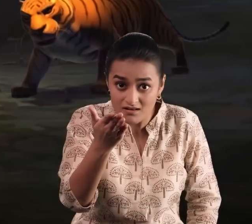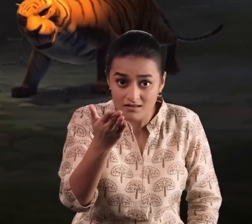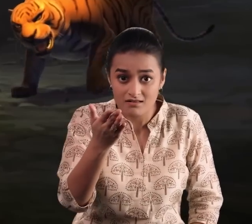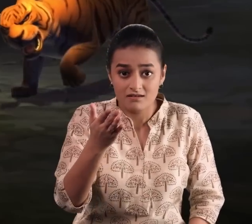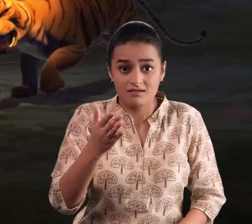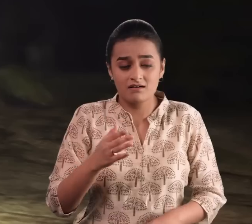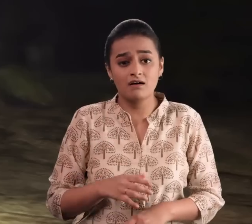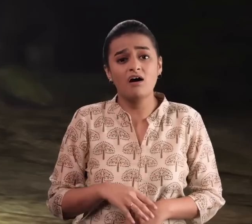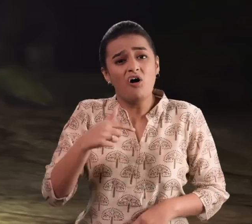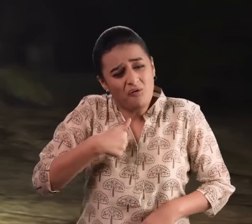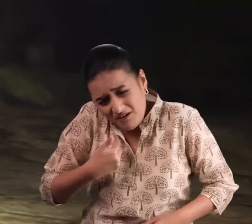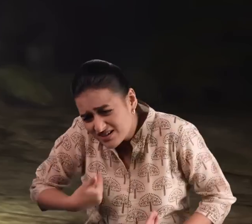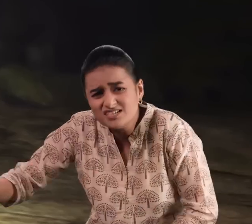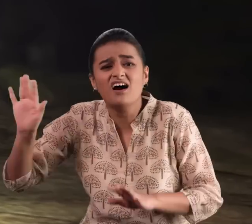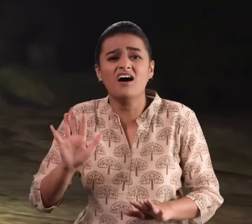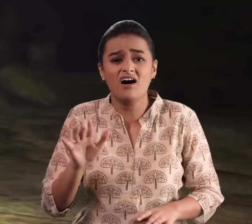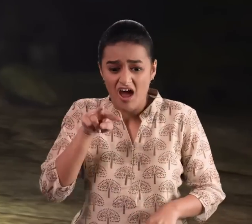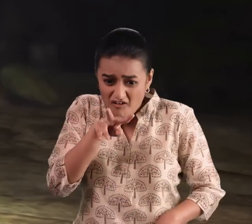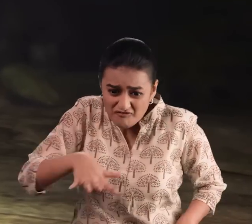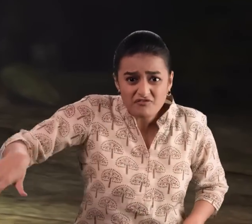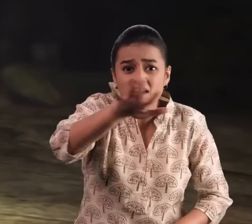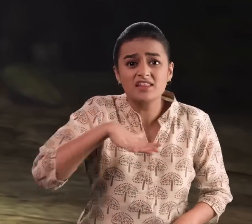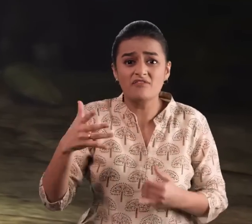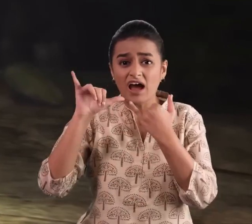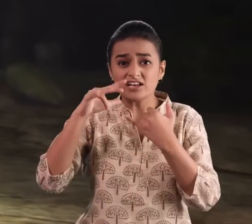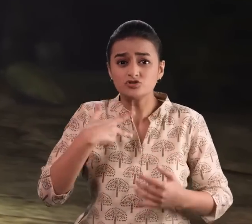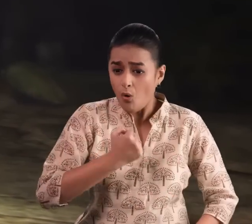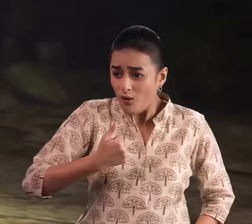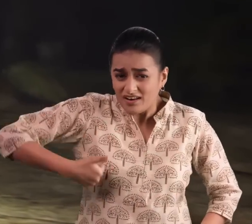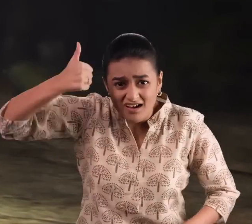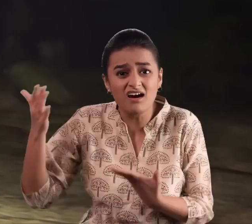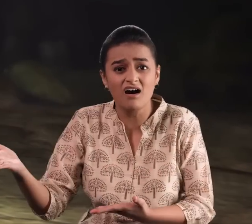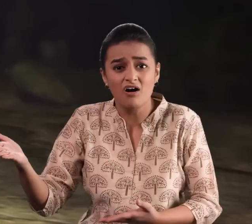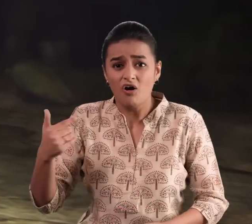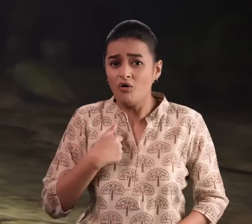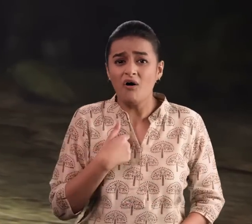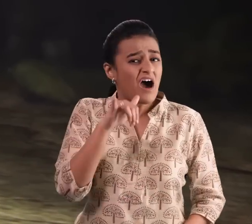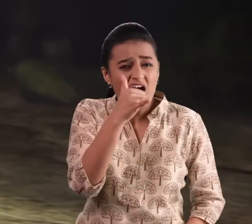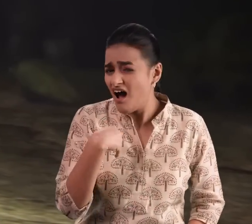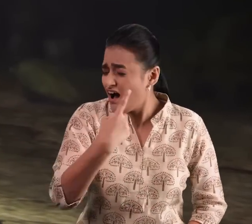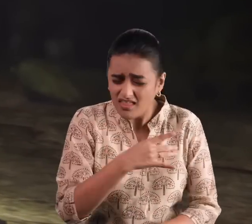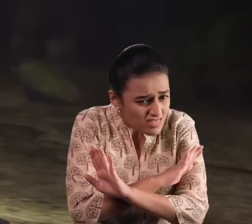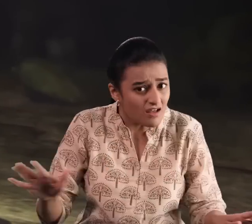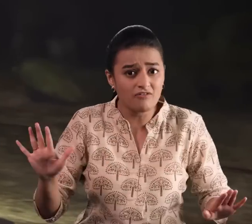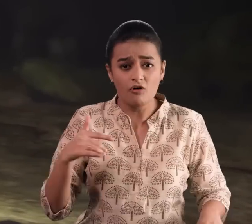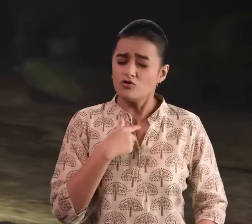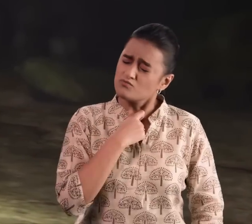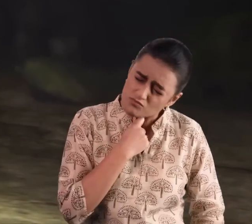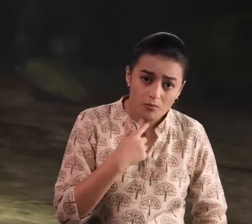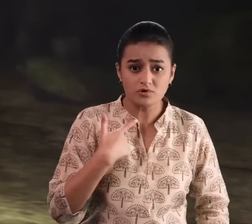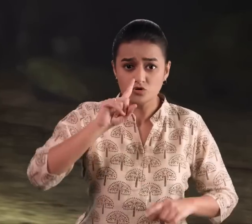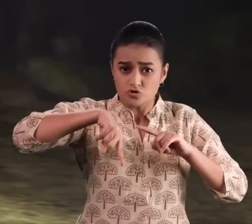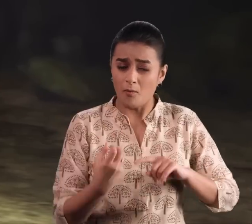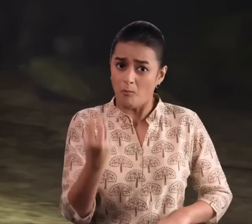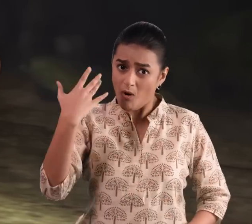आओगी? मुझे जाने दो। ये वृंदावन है और कृष्ण मेरे स्वामी। मैं कभी झूठा वचन नहीं दूंगी।